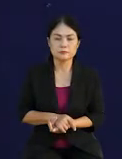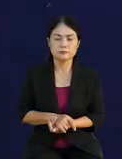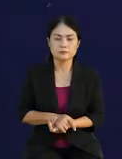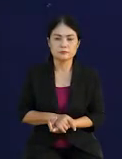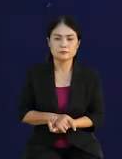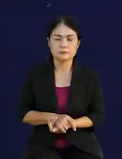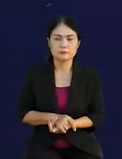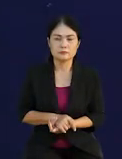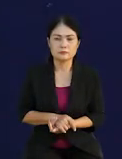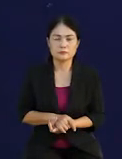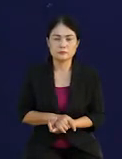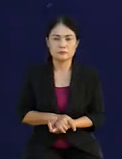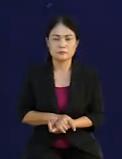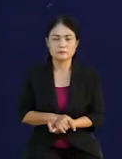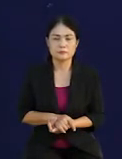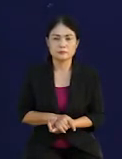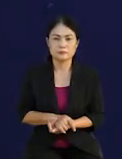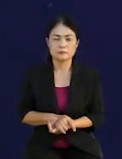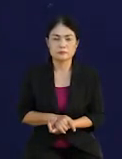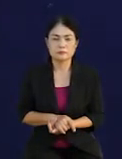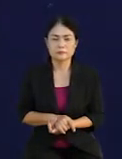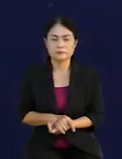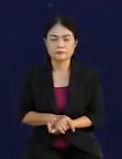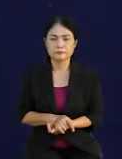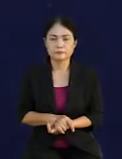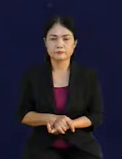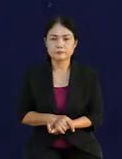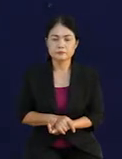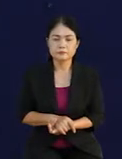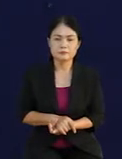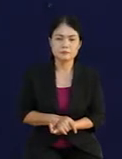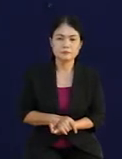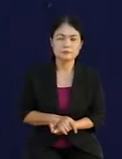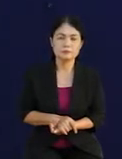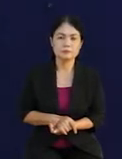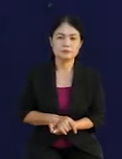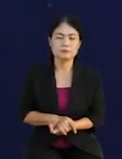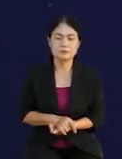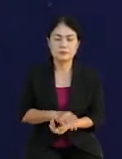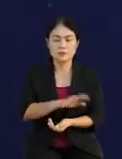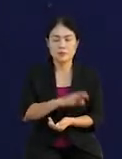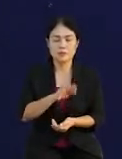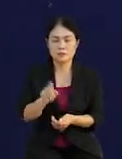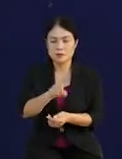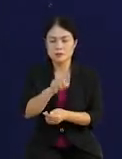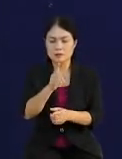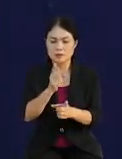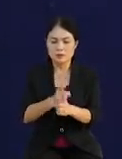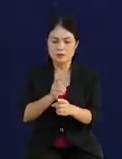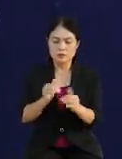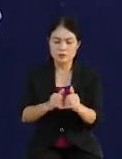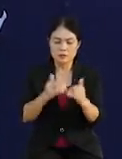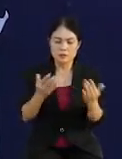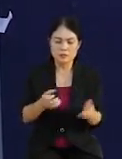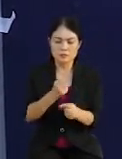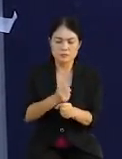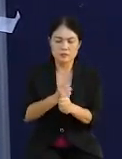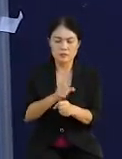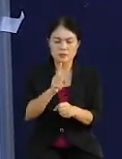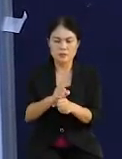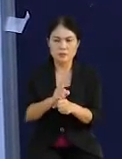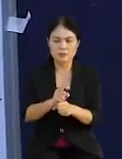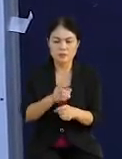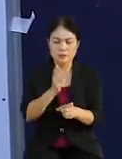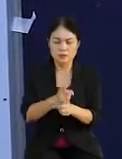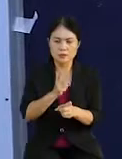và nâng đại chiến dương trời tả có đó khía ta dương trời thôi đừng mà đánh mình tí mũi dương trời